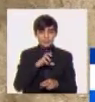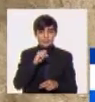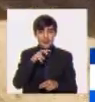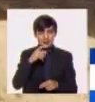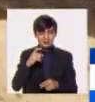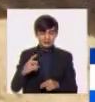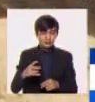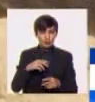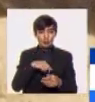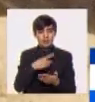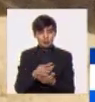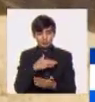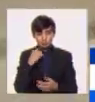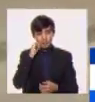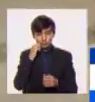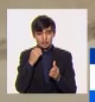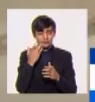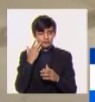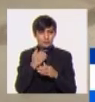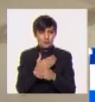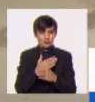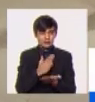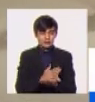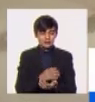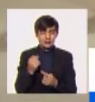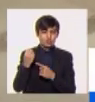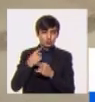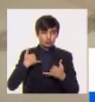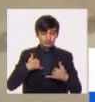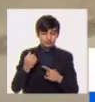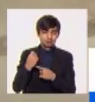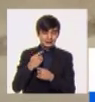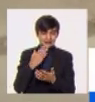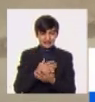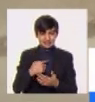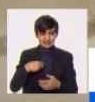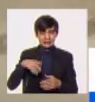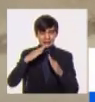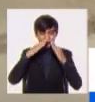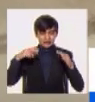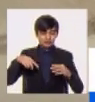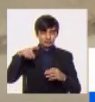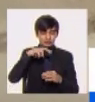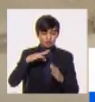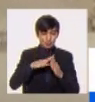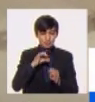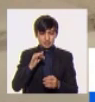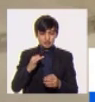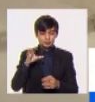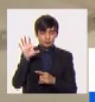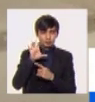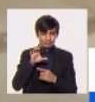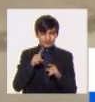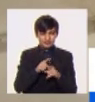құлап қалмасына әжесі көмекші. Балғын жіберген тапсырмаларын біз тек шатыр үстіне шығу арқылы ғана ашаламыз.